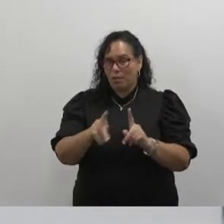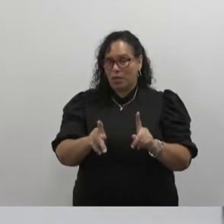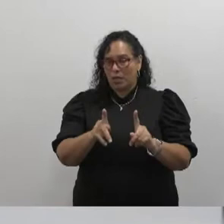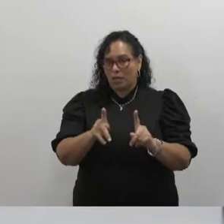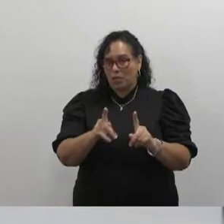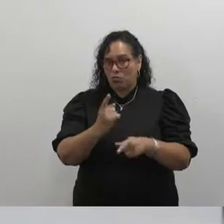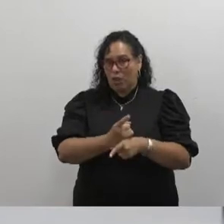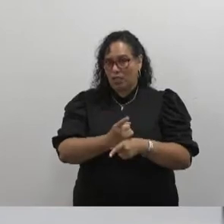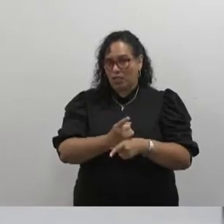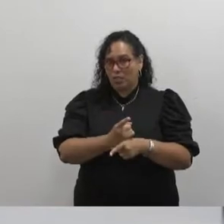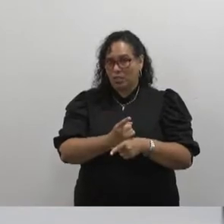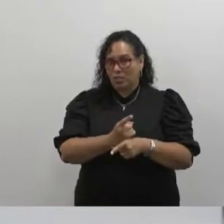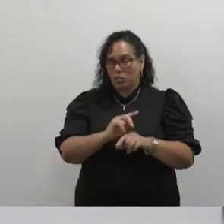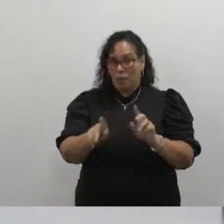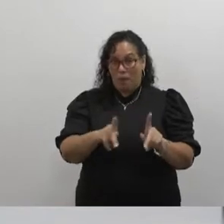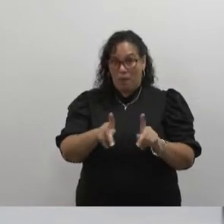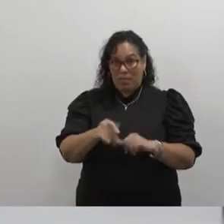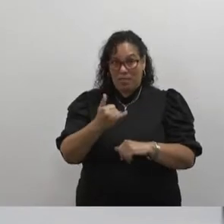ta về miền